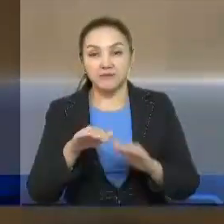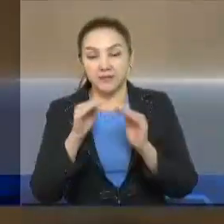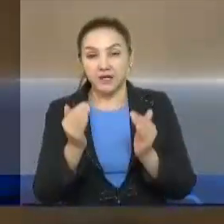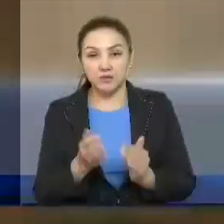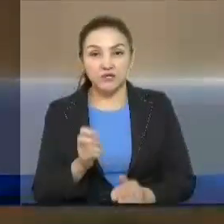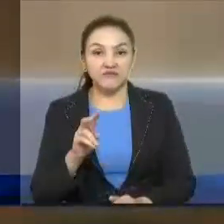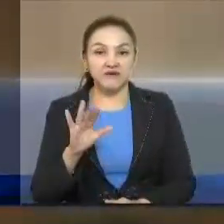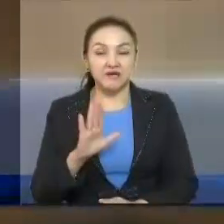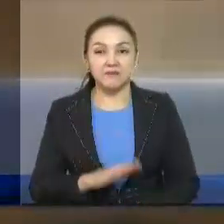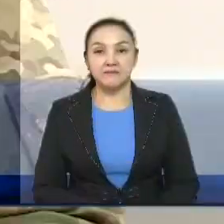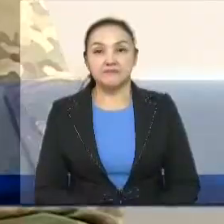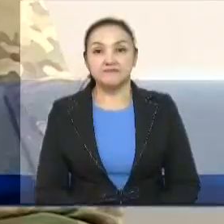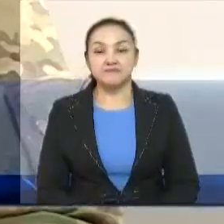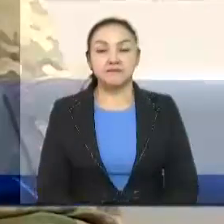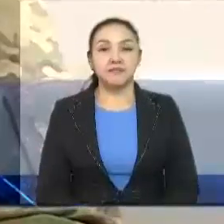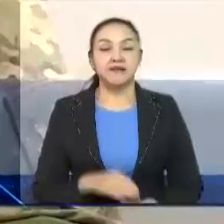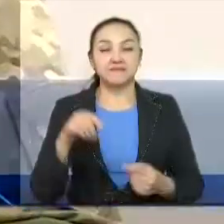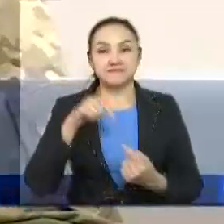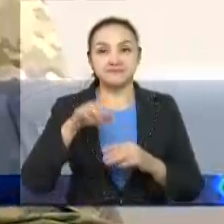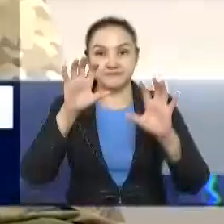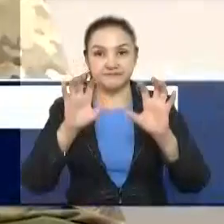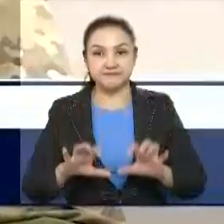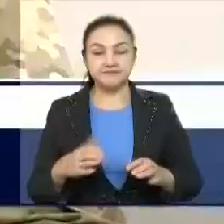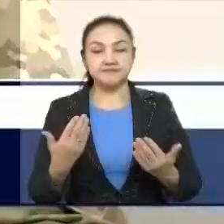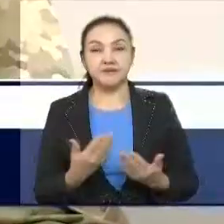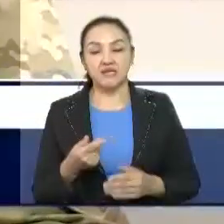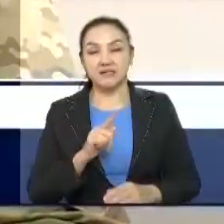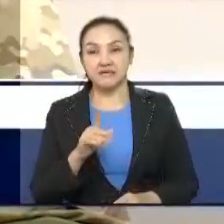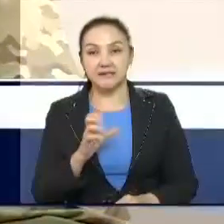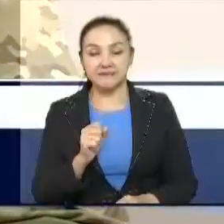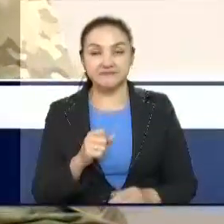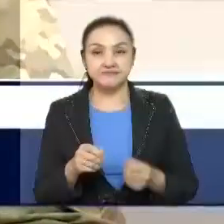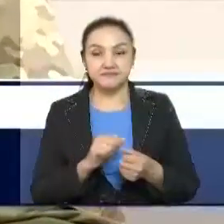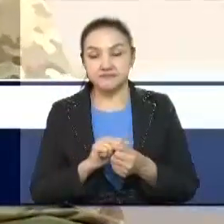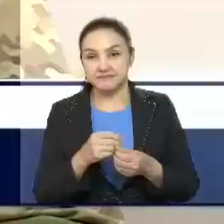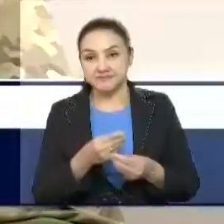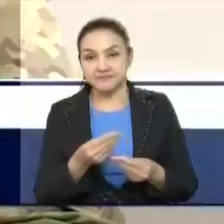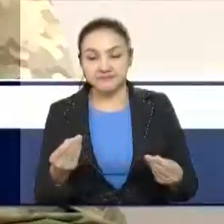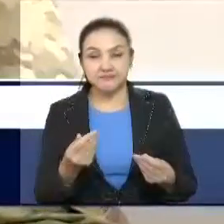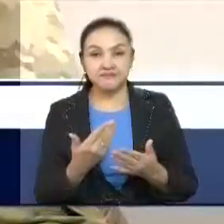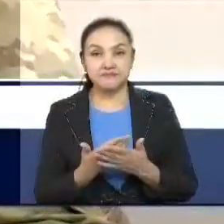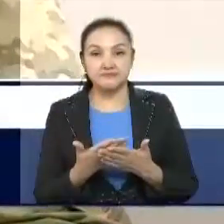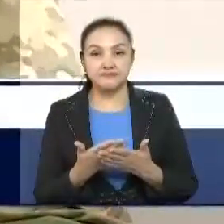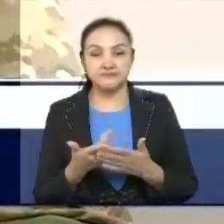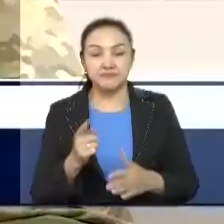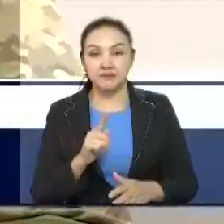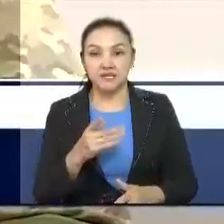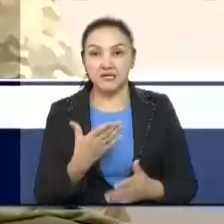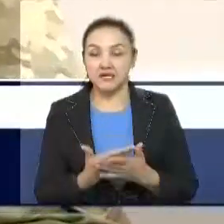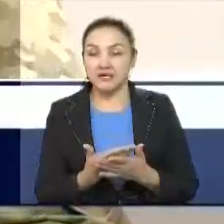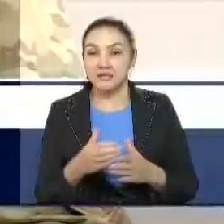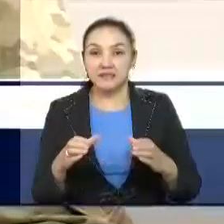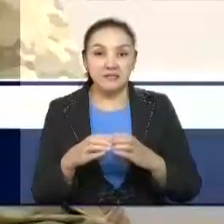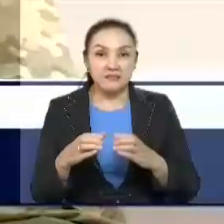В соответствии с законом, розничная реализация сжиженного газа в бытовых баллонах осуществляется газосетевыми